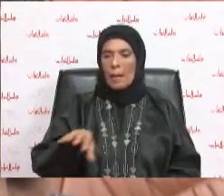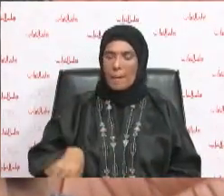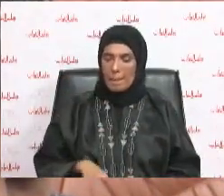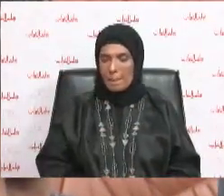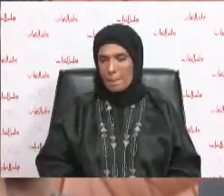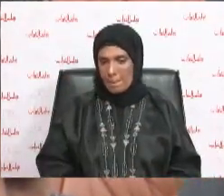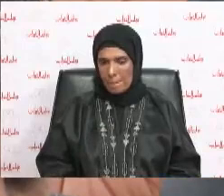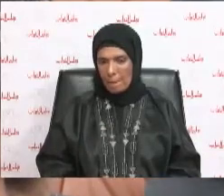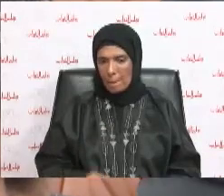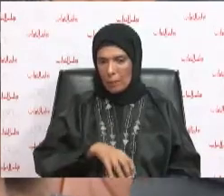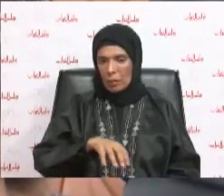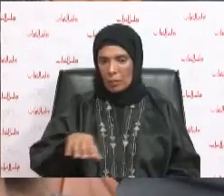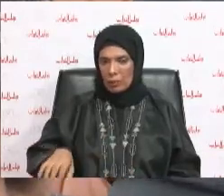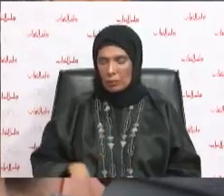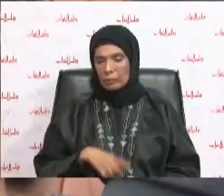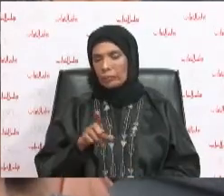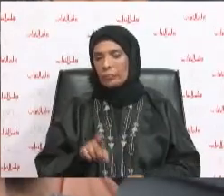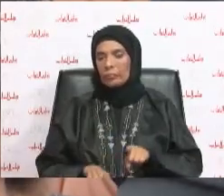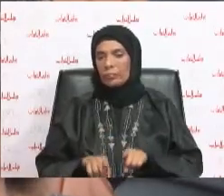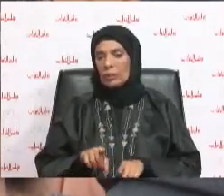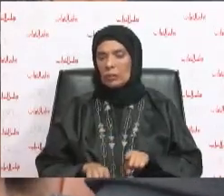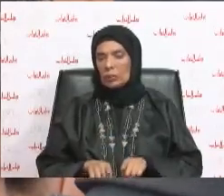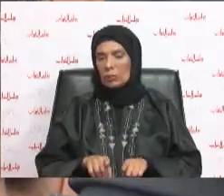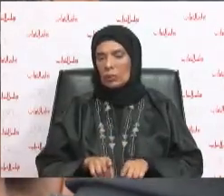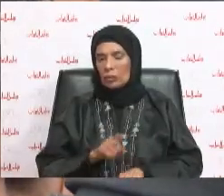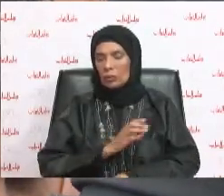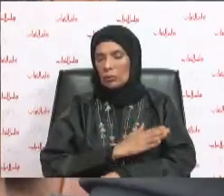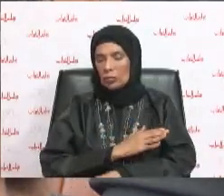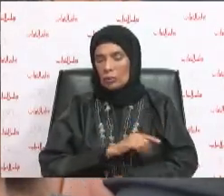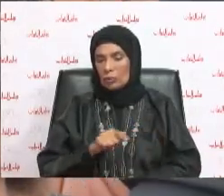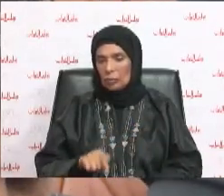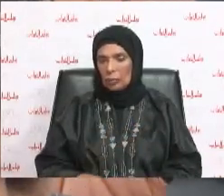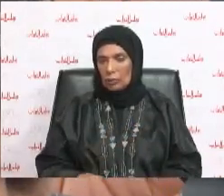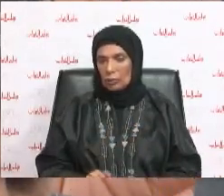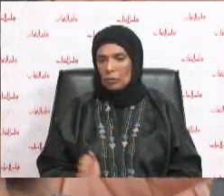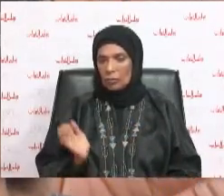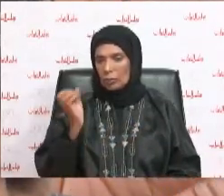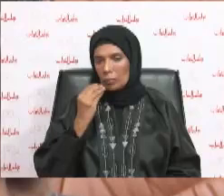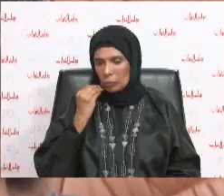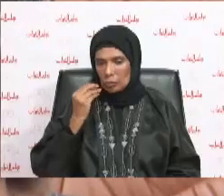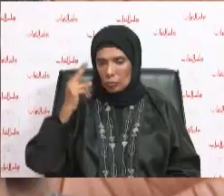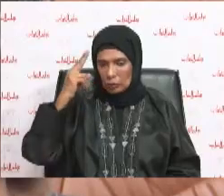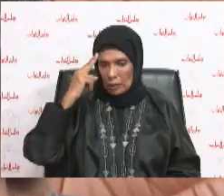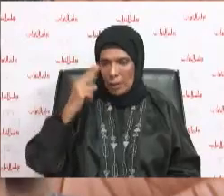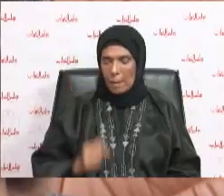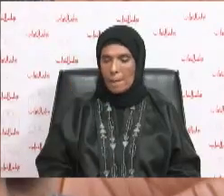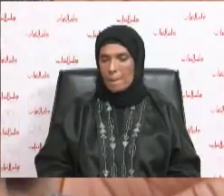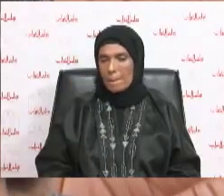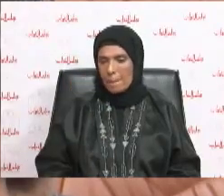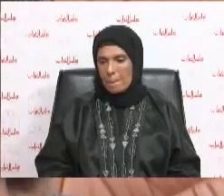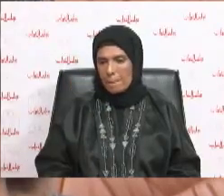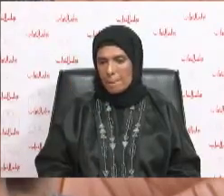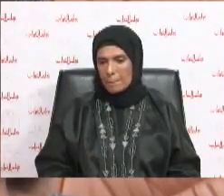من حتى الدول الشقيقة. احنا نعتمد بشكل كبير على الامن الغذائي على المملكه العربيه السعوديه، وتعتبر